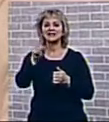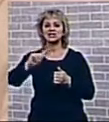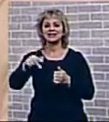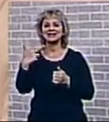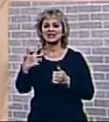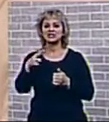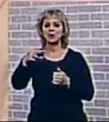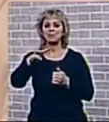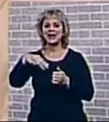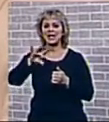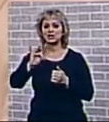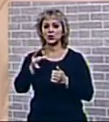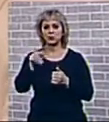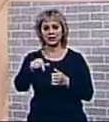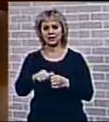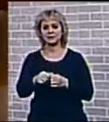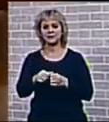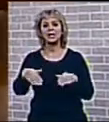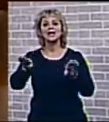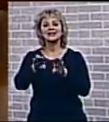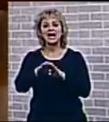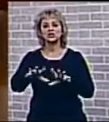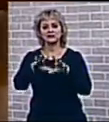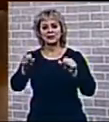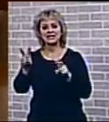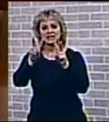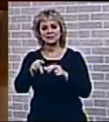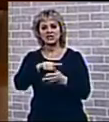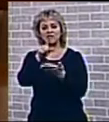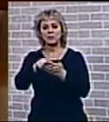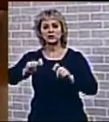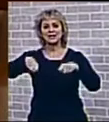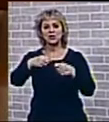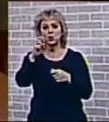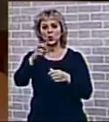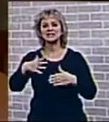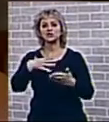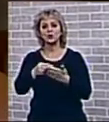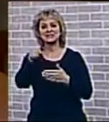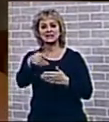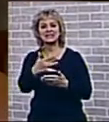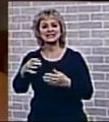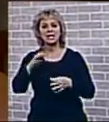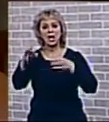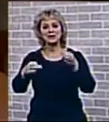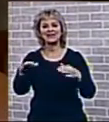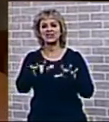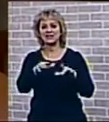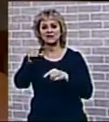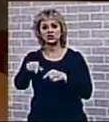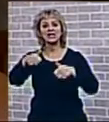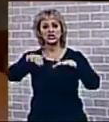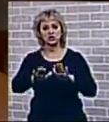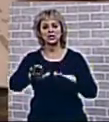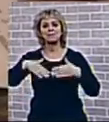51,3 миллиарда рублей. Также в правительстве рассмотрели вопрос передачи в госсобственность нескольких объектов недвижимости.